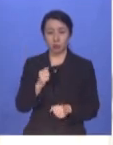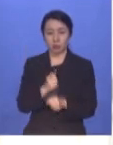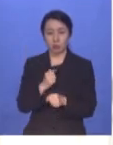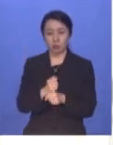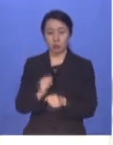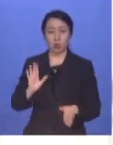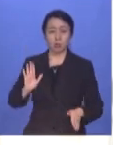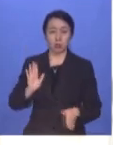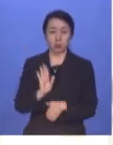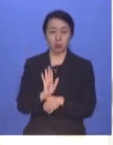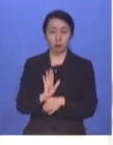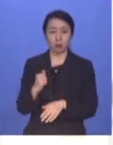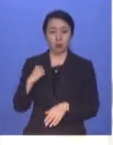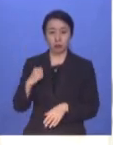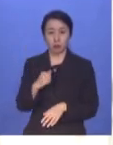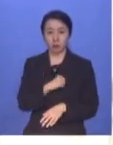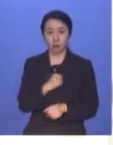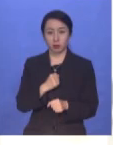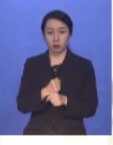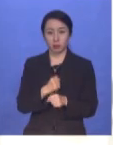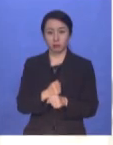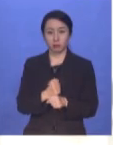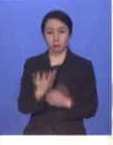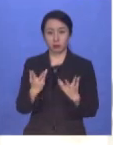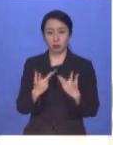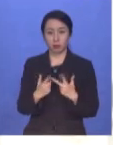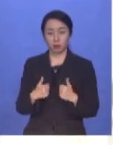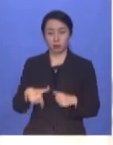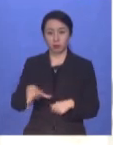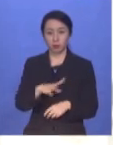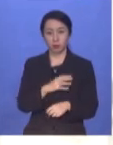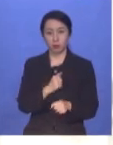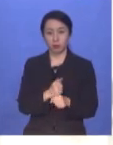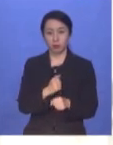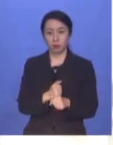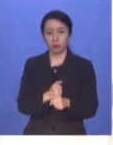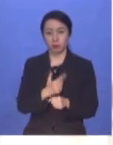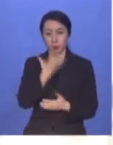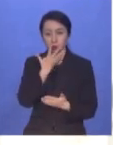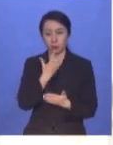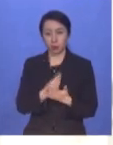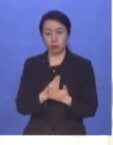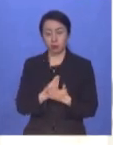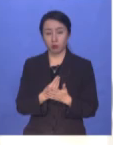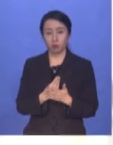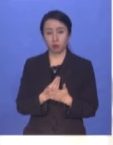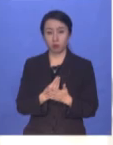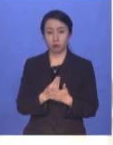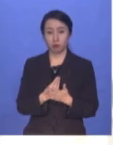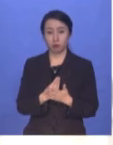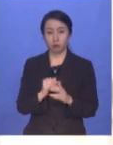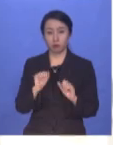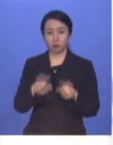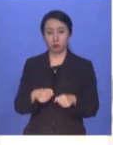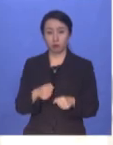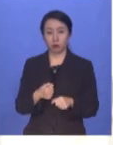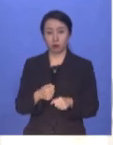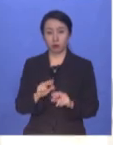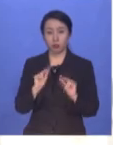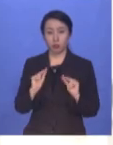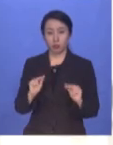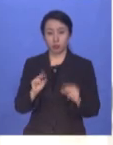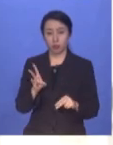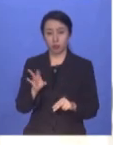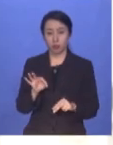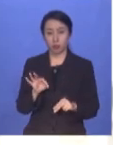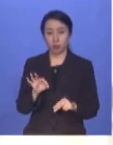тапсырды. Содан кейін біз өзіміздің асидің барлық шоттарын ашып, барлық коммуналканы өзімізге алуға өзіміз мүдделіміз негізі шынымен. Бірақ